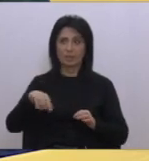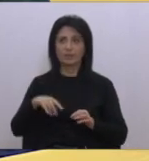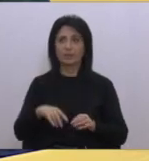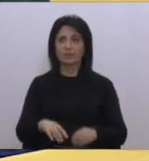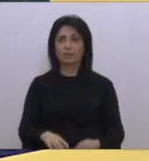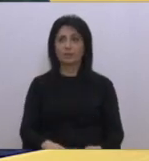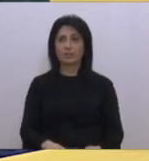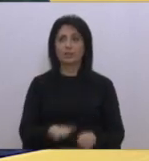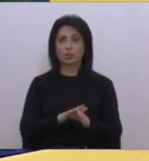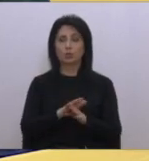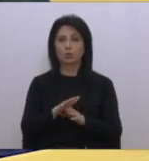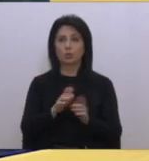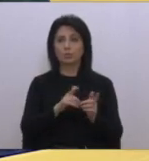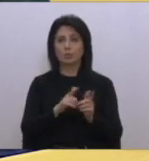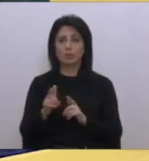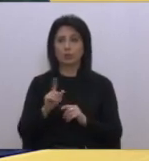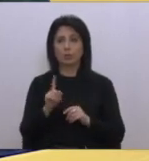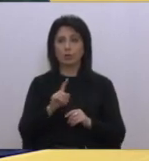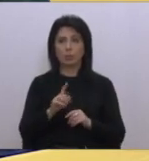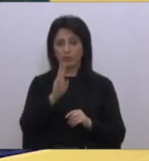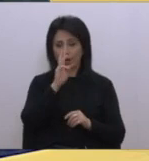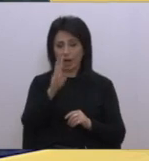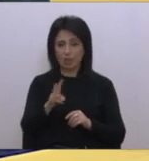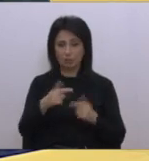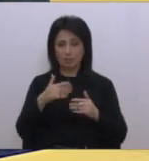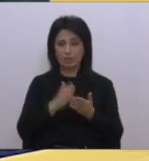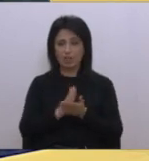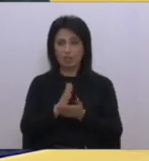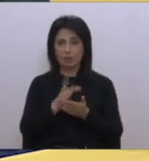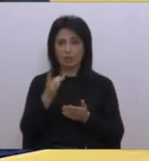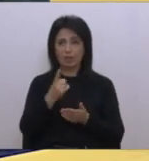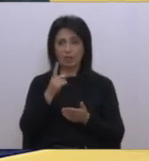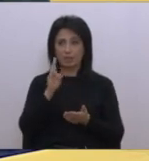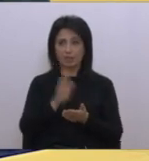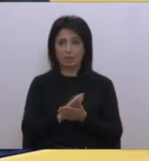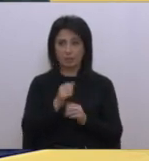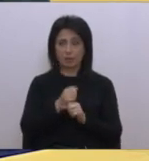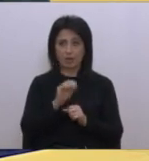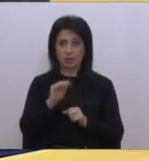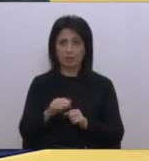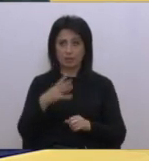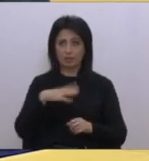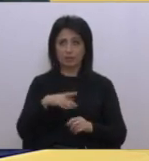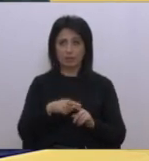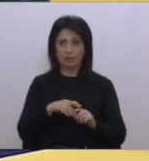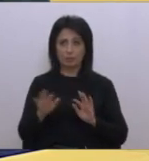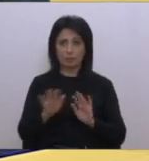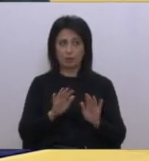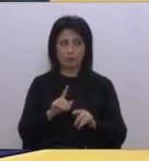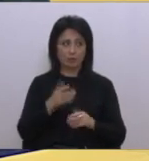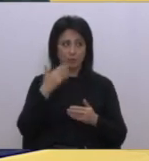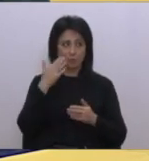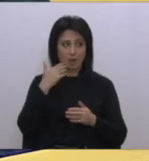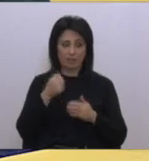მხრიდან სრული მზაობა, რომ ანაზღაურებადი სტაჟირება ერთხელ და სამუდამოდ დაინერგოს საქართველოს. ეს პროცესი ესე